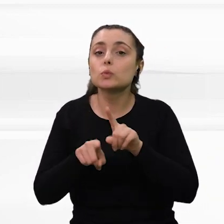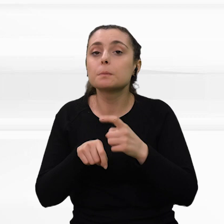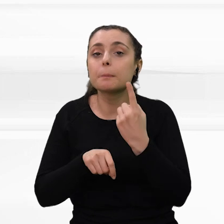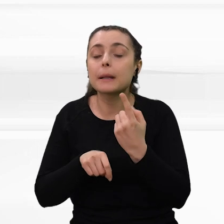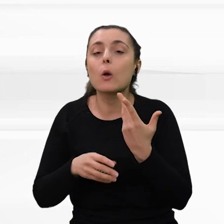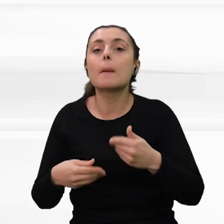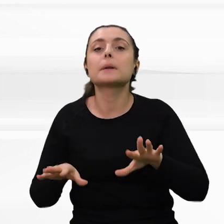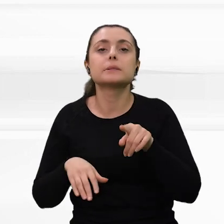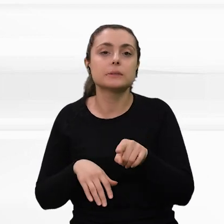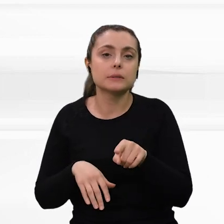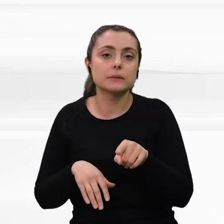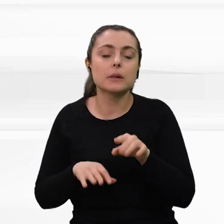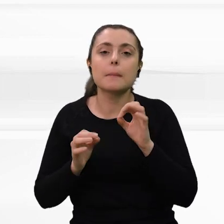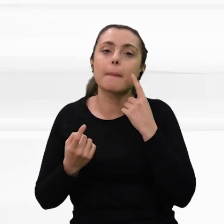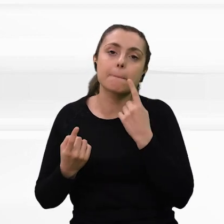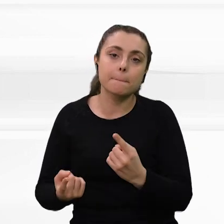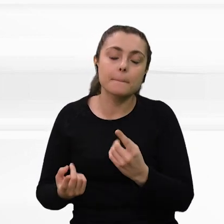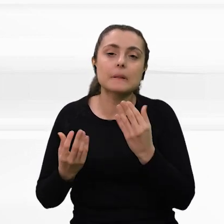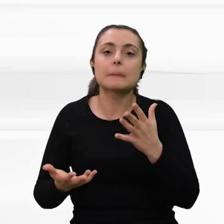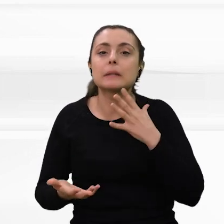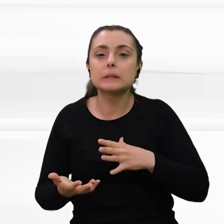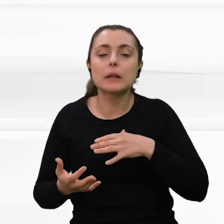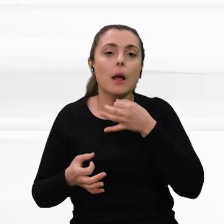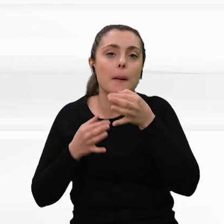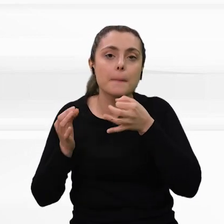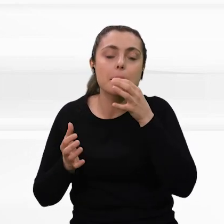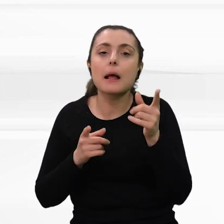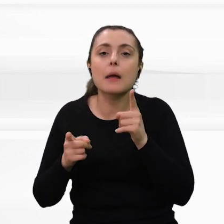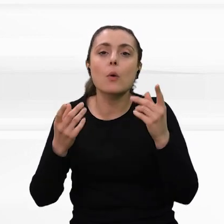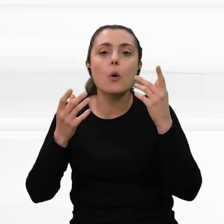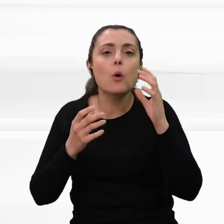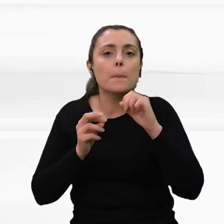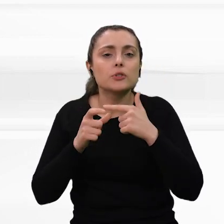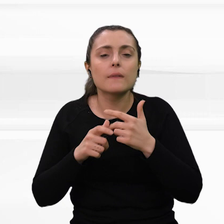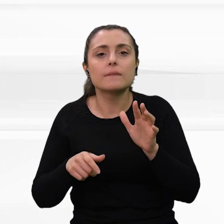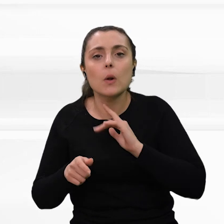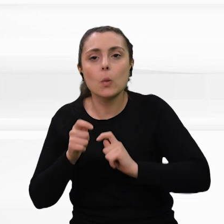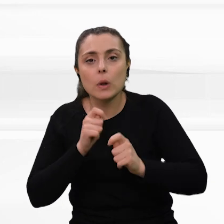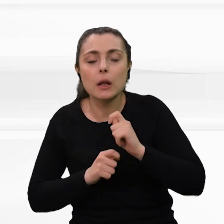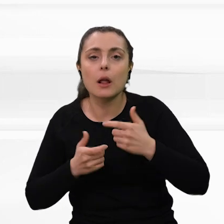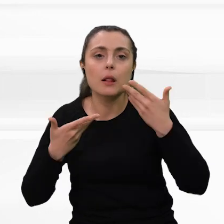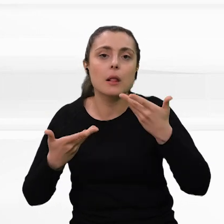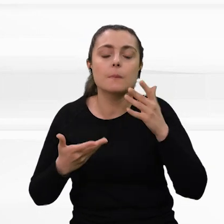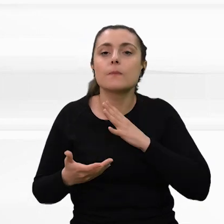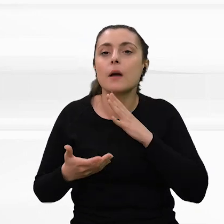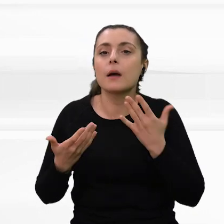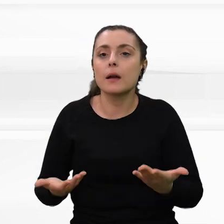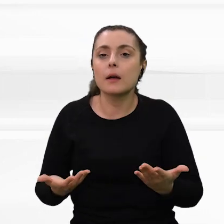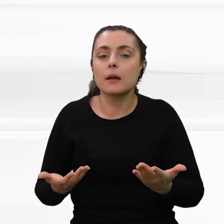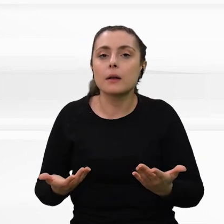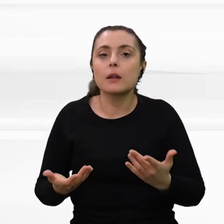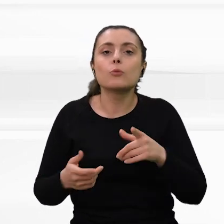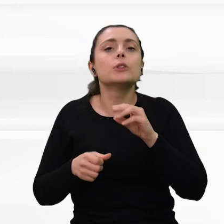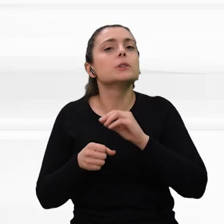soracağı sorulardan biri olamaz Bakalım hemen verilmek istenen mesaj hangi obje ve varlıklar kullanılarak aktarılmaktadır